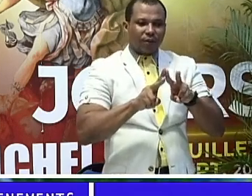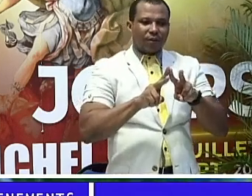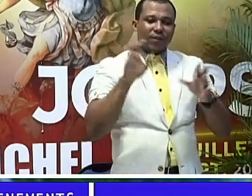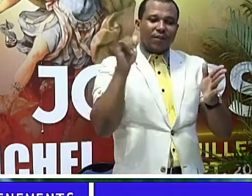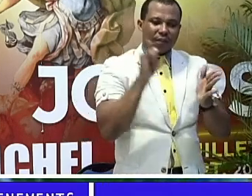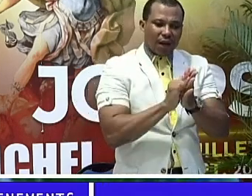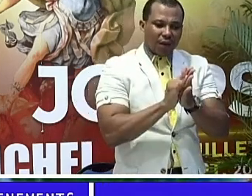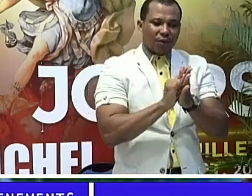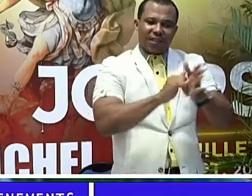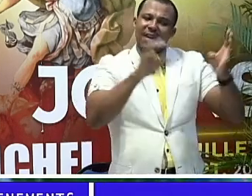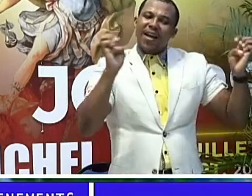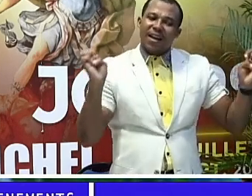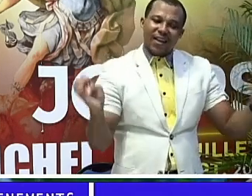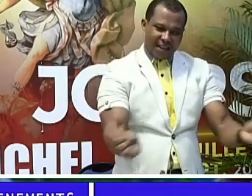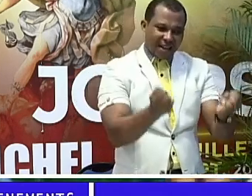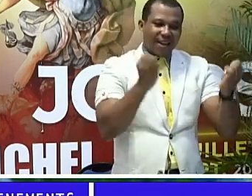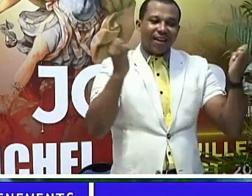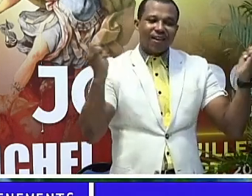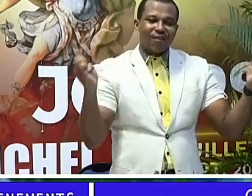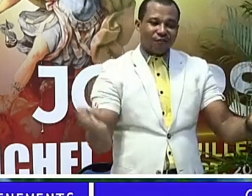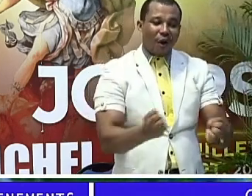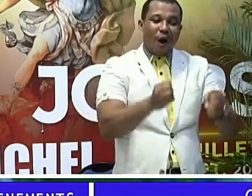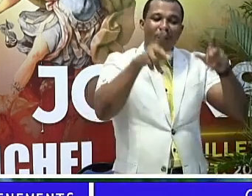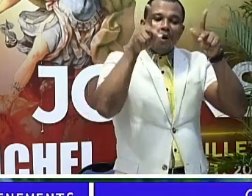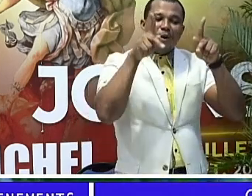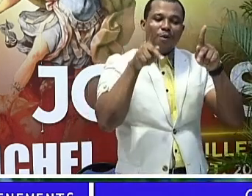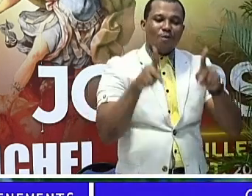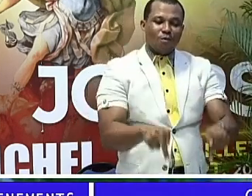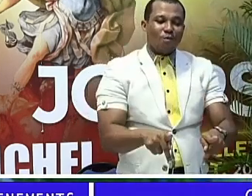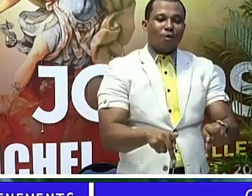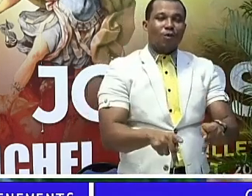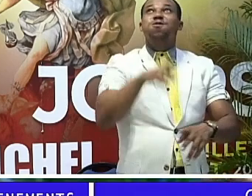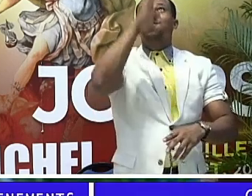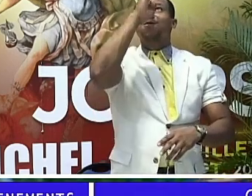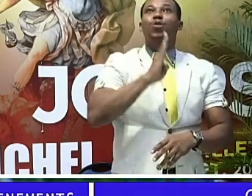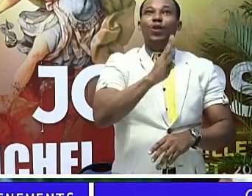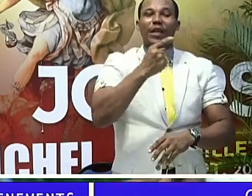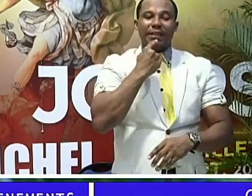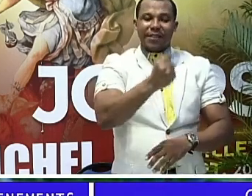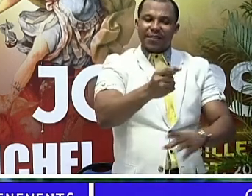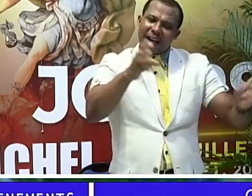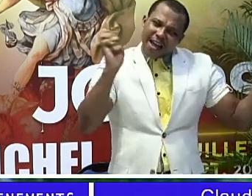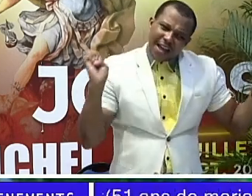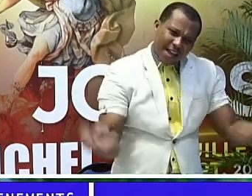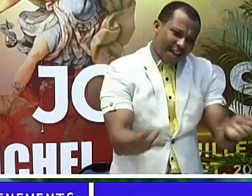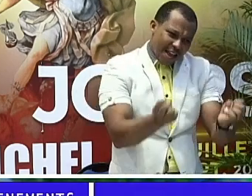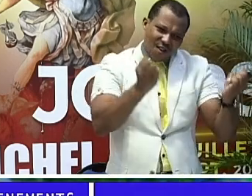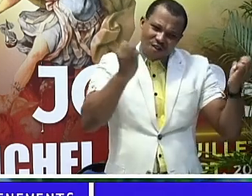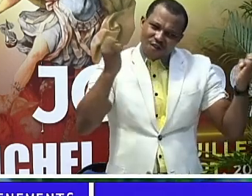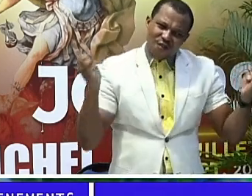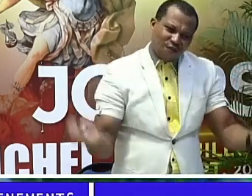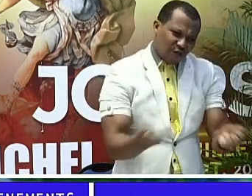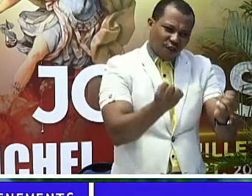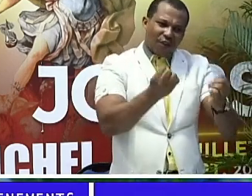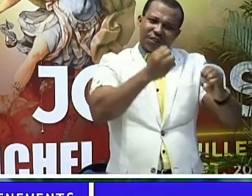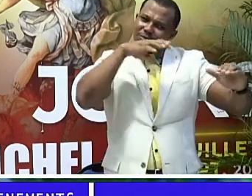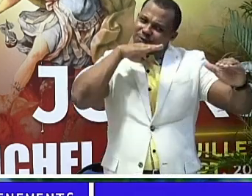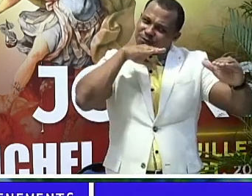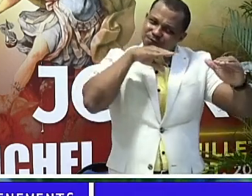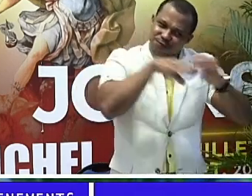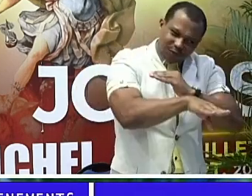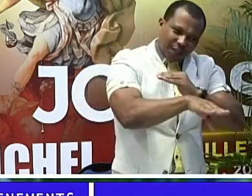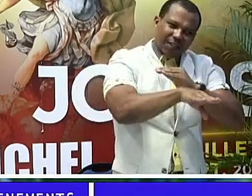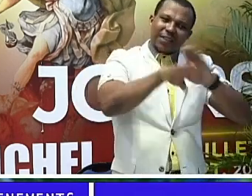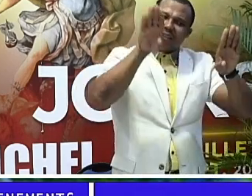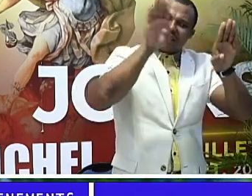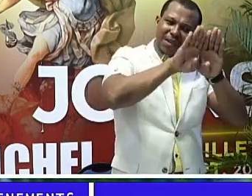sur l'effort humain. Bon Dieu qui dit nous, efforcez-vous d'entrer par la porte